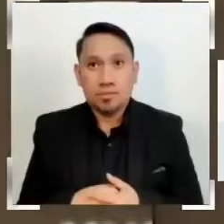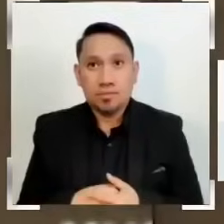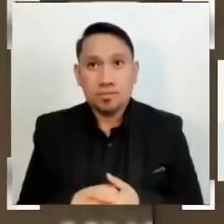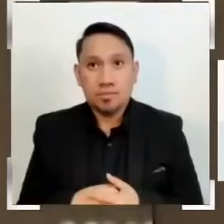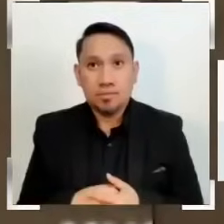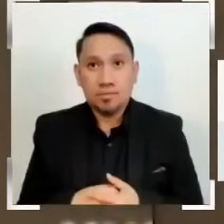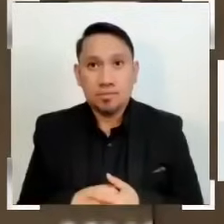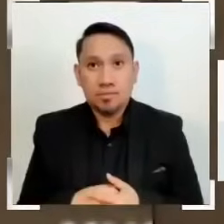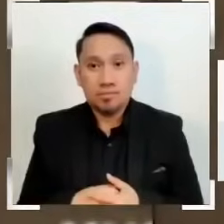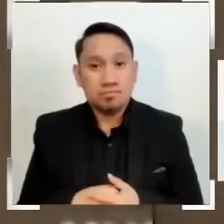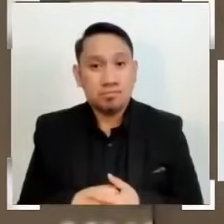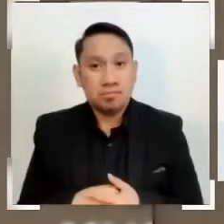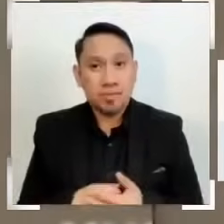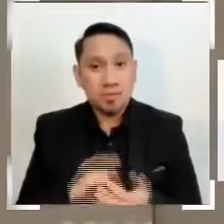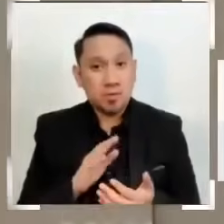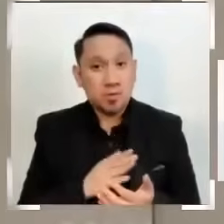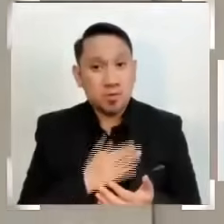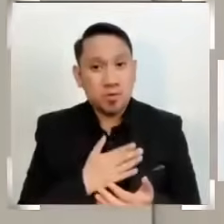kulay na